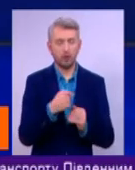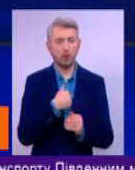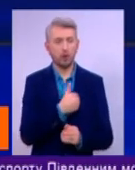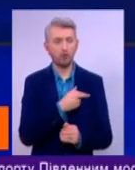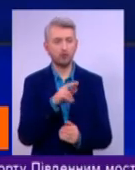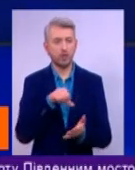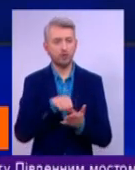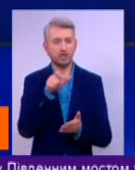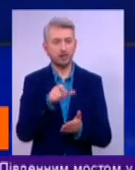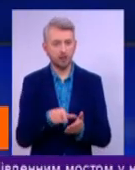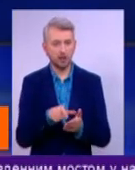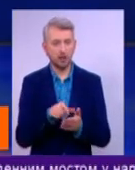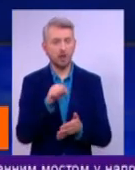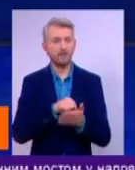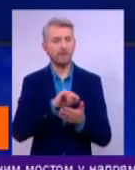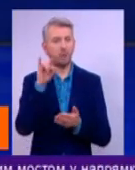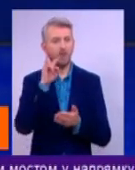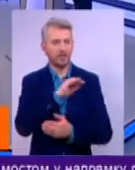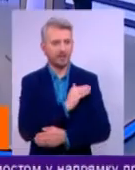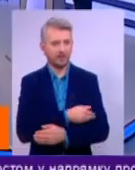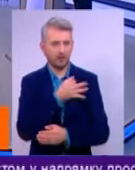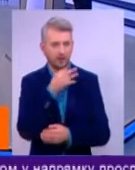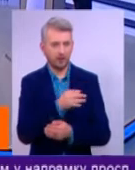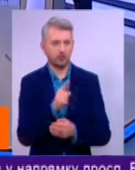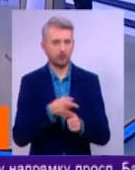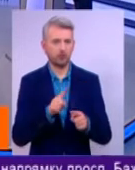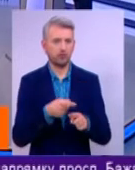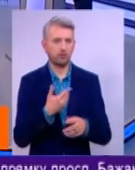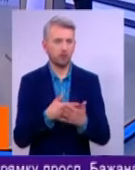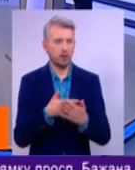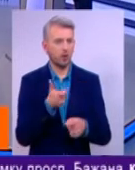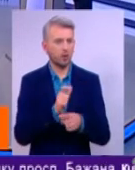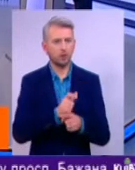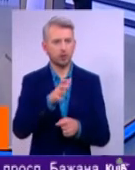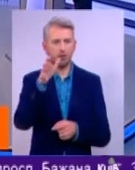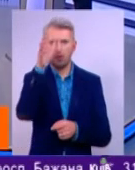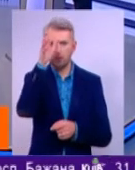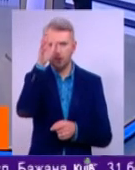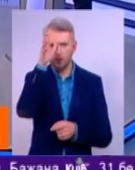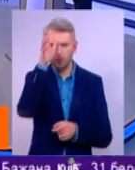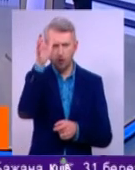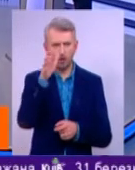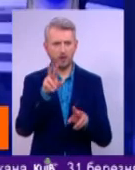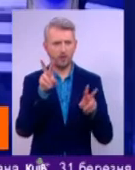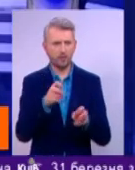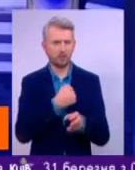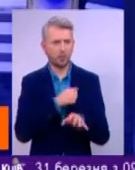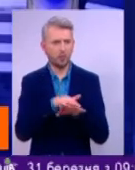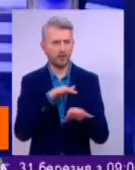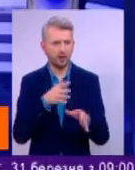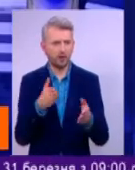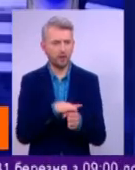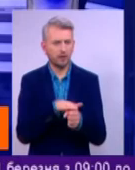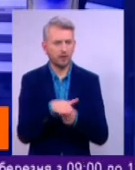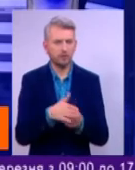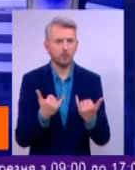представник від повітряних сил сказати, що це, наприклад, дуже інтелектуальний вид Збройних сил, який